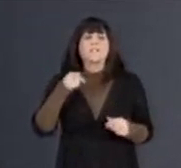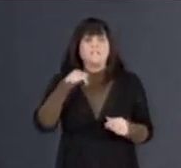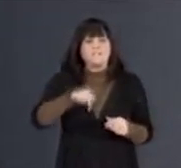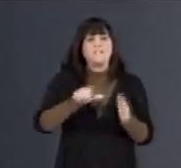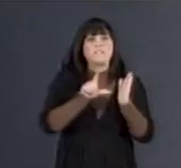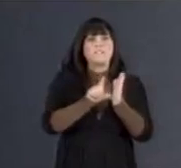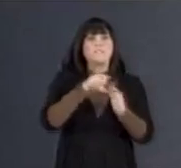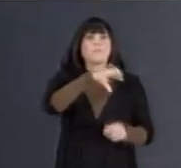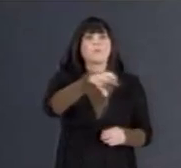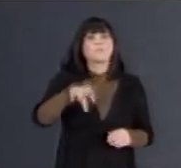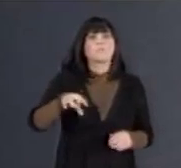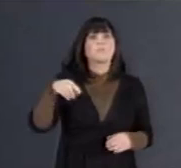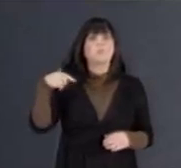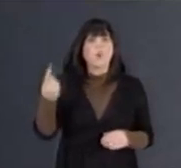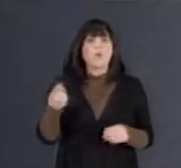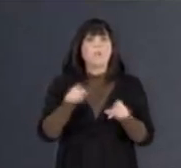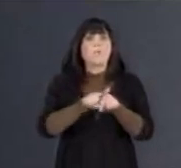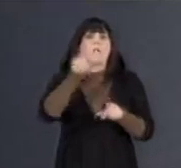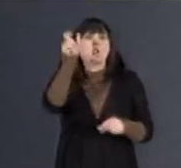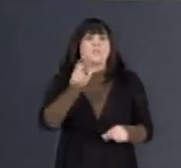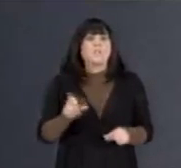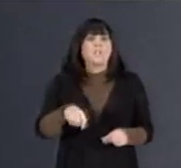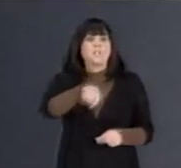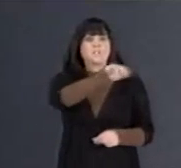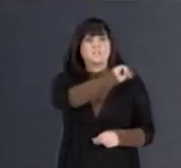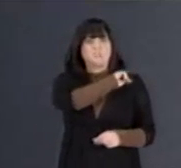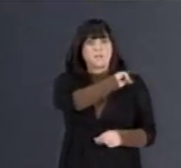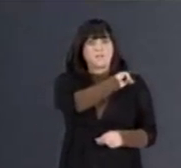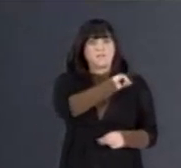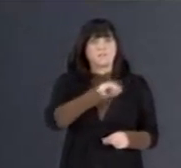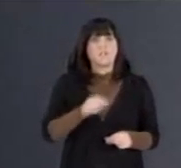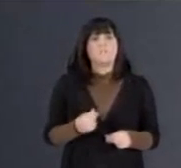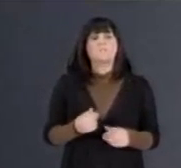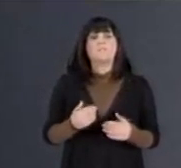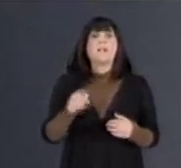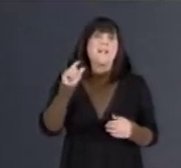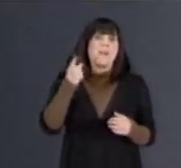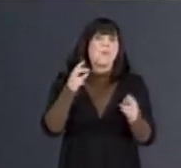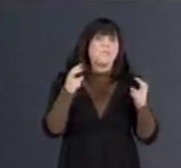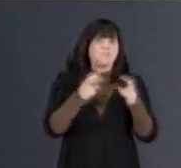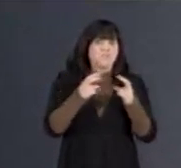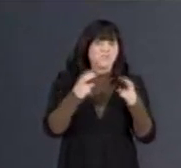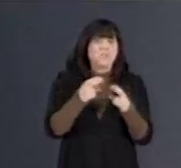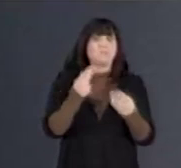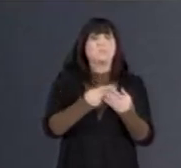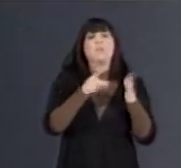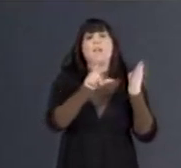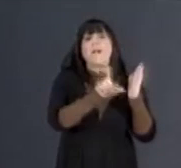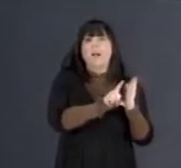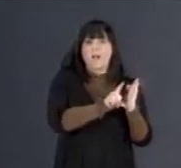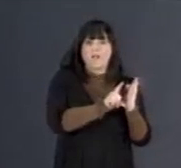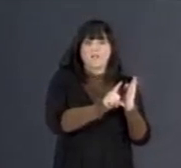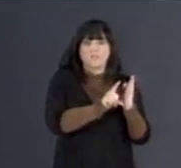għanka pa' jizi bħal-Litalia, Espanyo, Portogal l-awwa l-tittigjila bħis tamela legali l-awwa l-tittigjila-legali